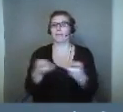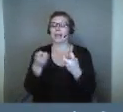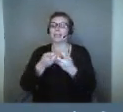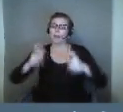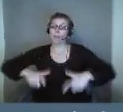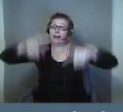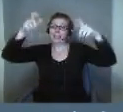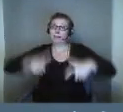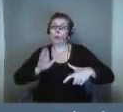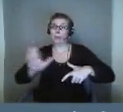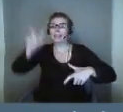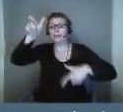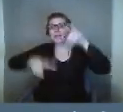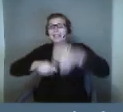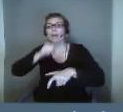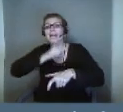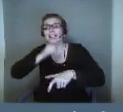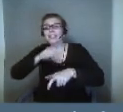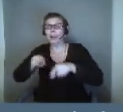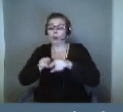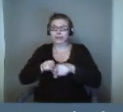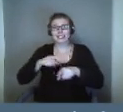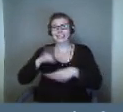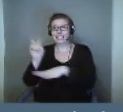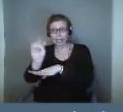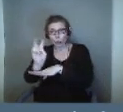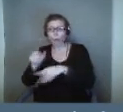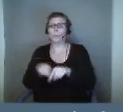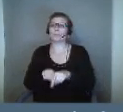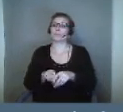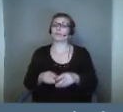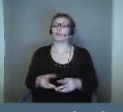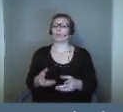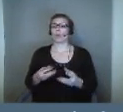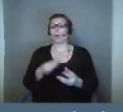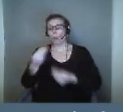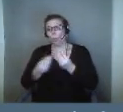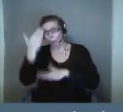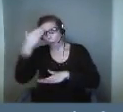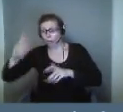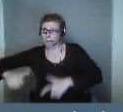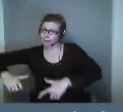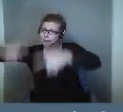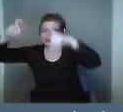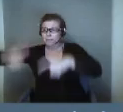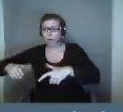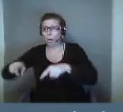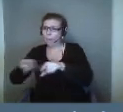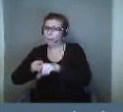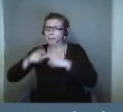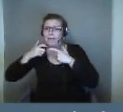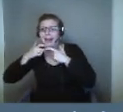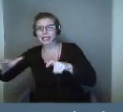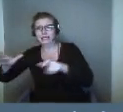accessible, un hébergement au centre de perfectionnement et d'initiation de l'environnement entièrement accessible également, avec le